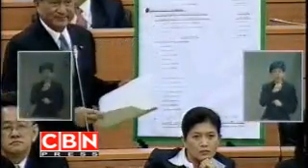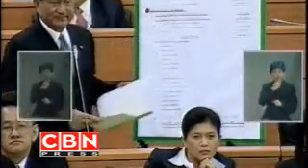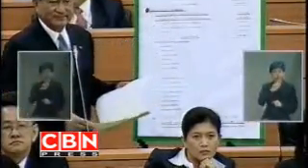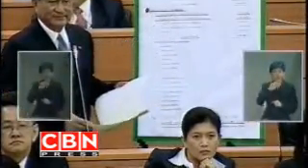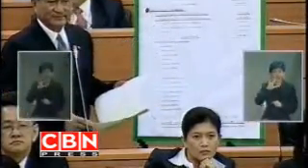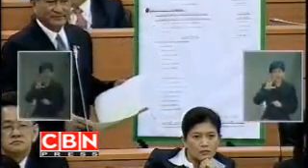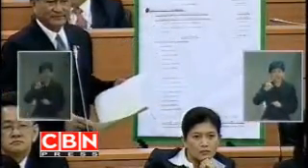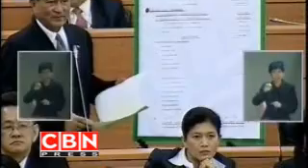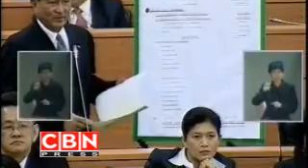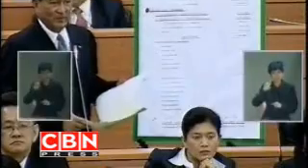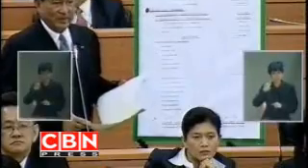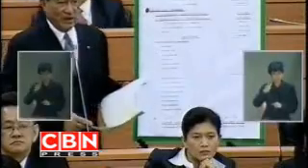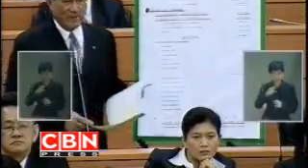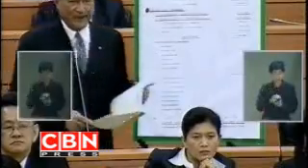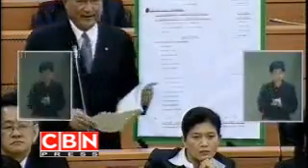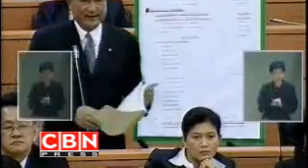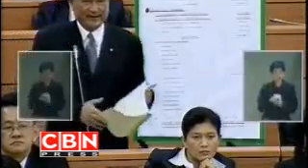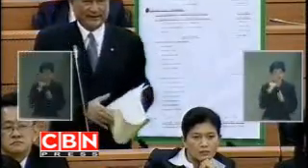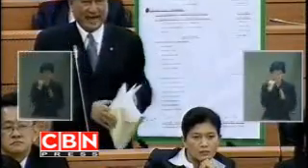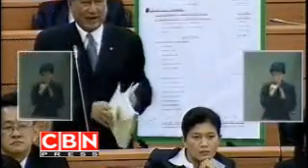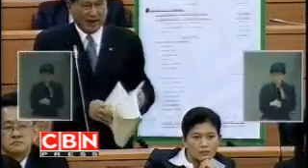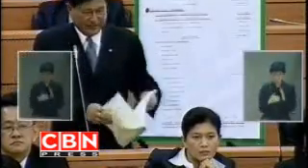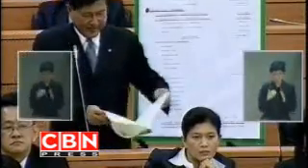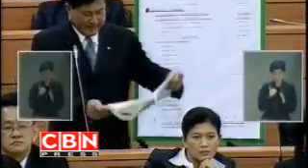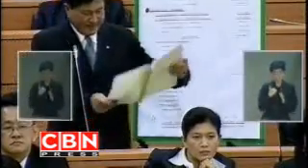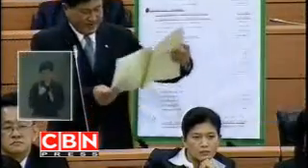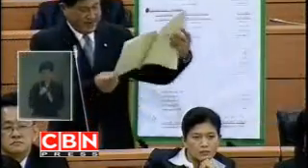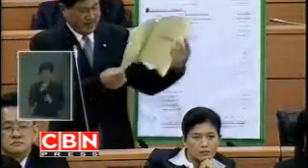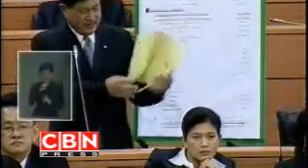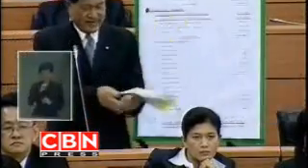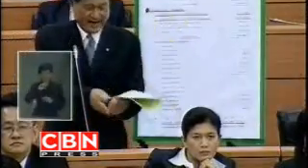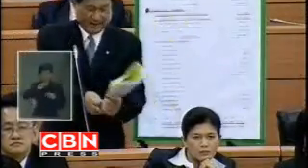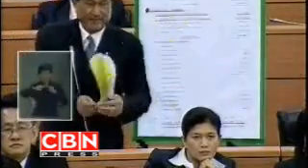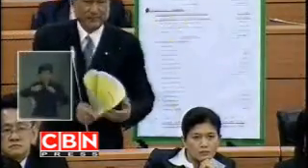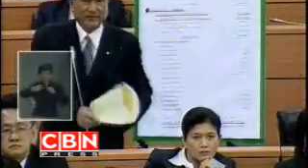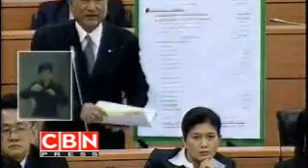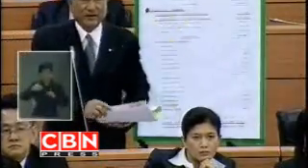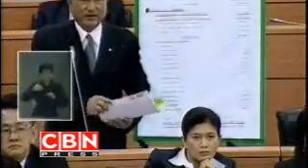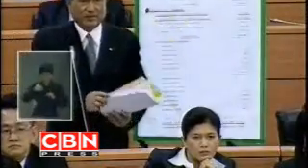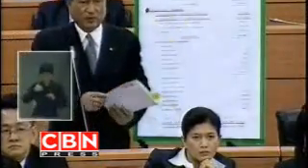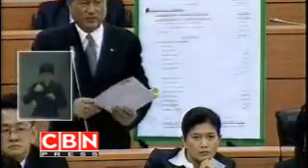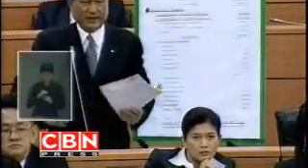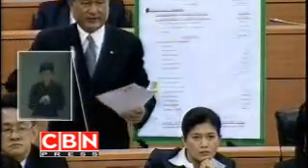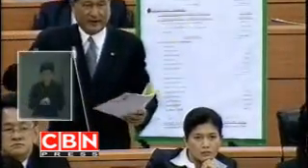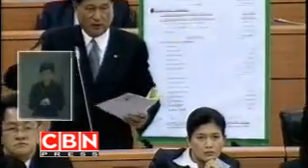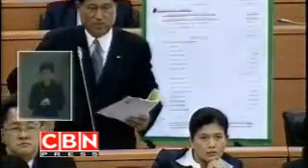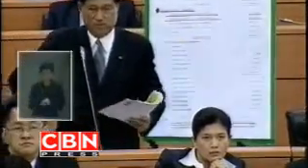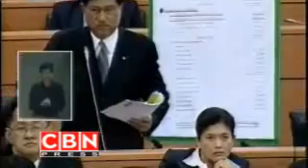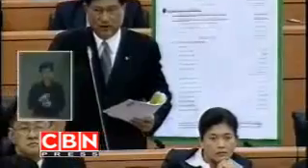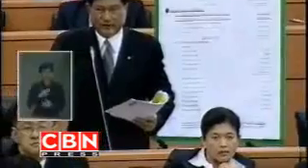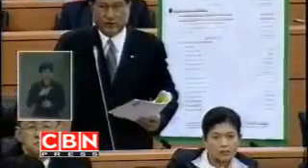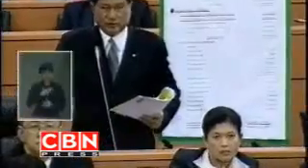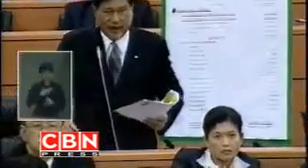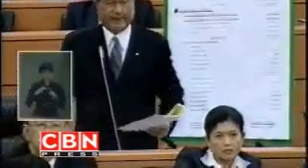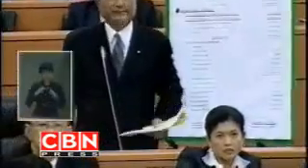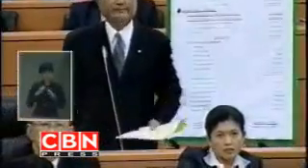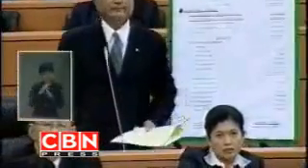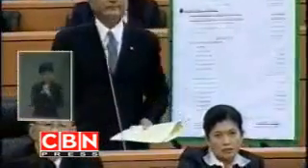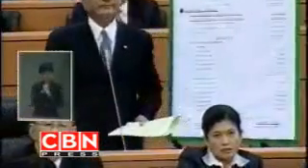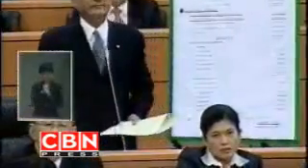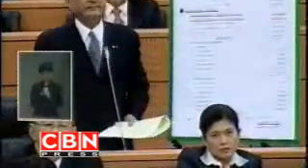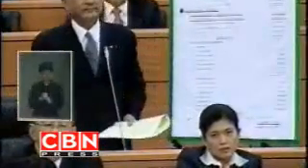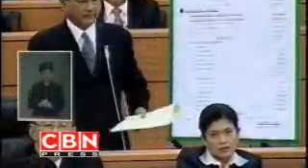137มีความผิดแจ้งความเท็จท่านประธานครับผมจะสรุปบทส่งท้